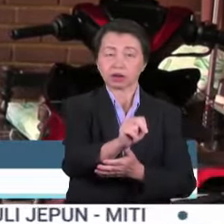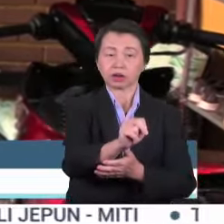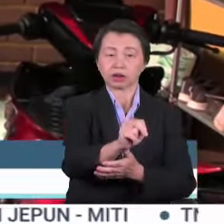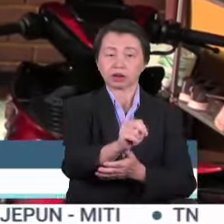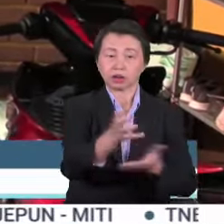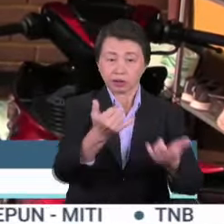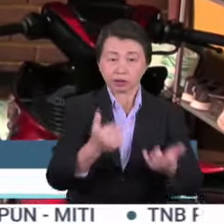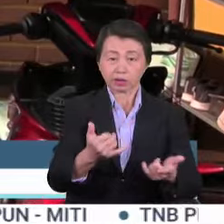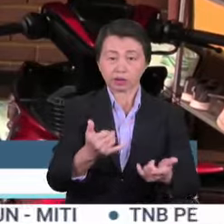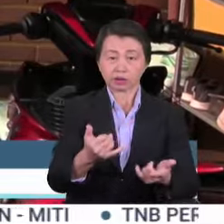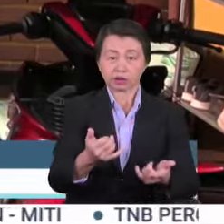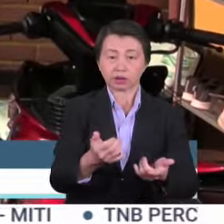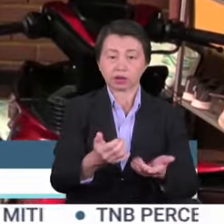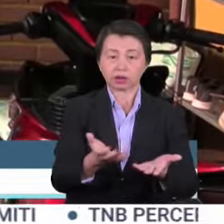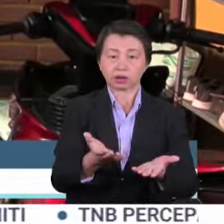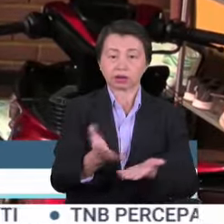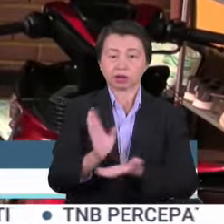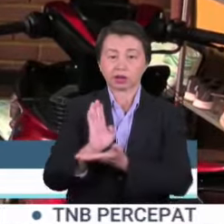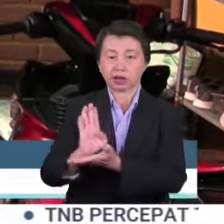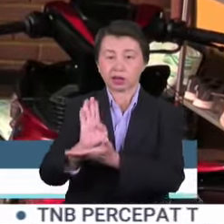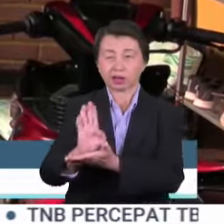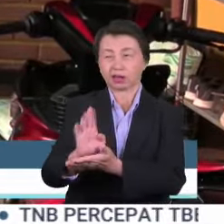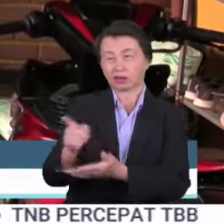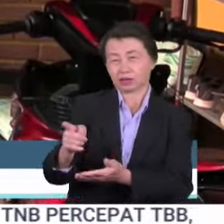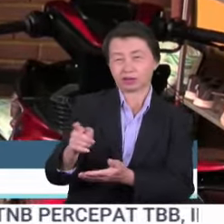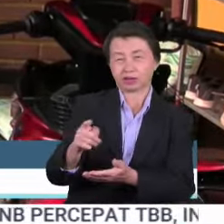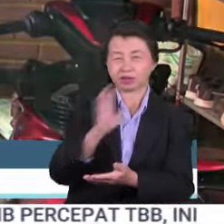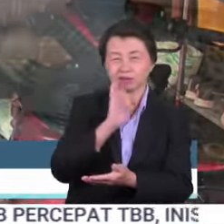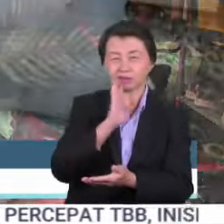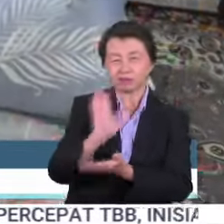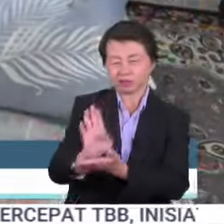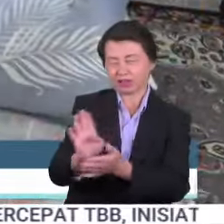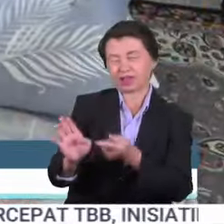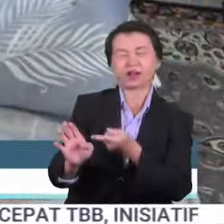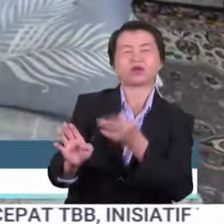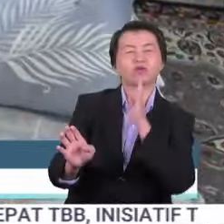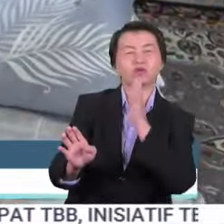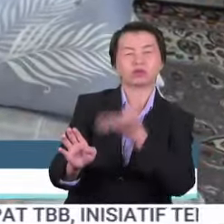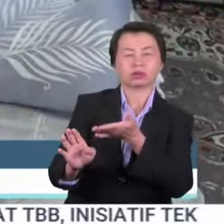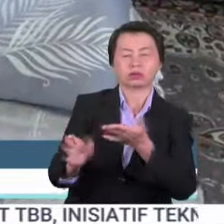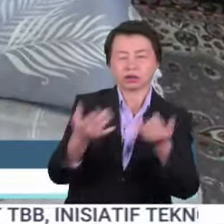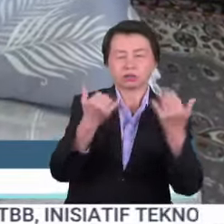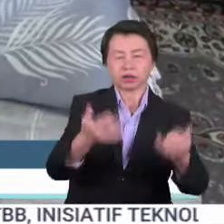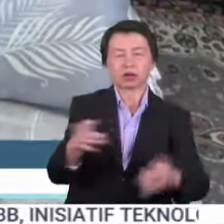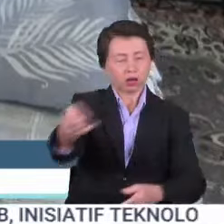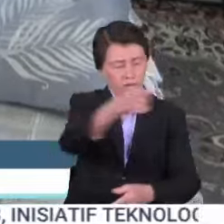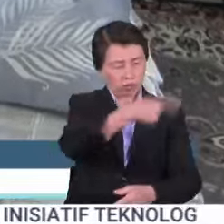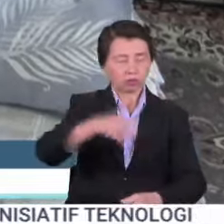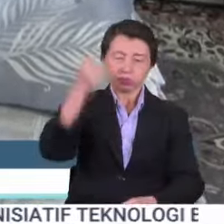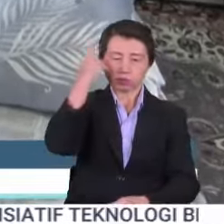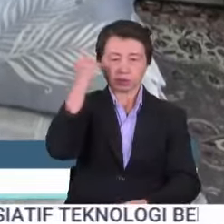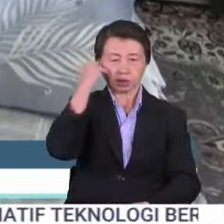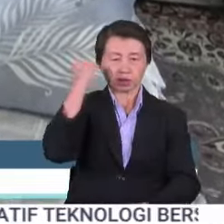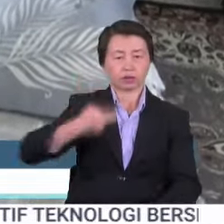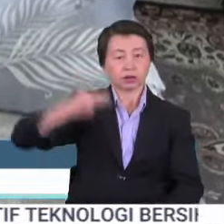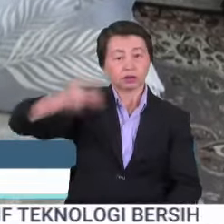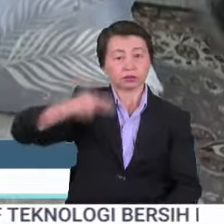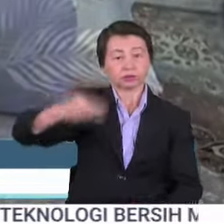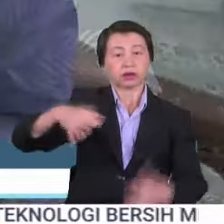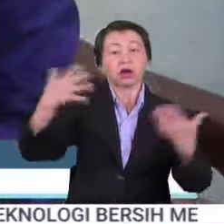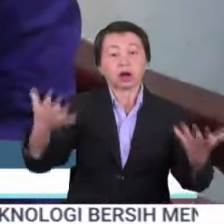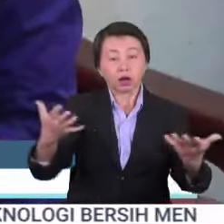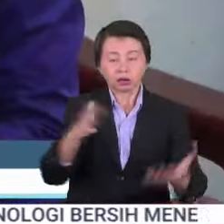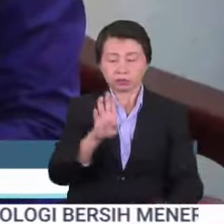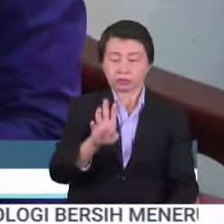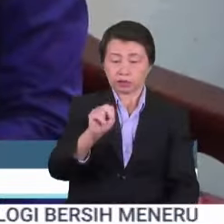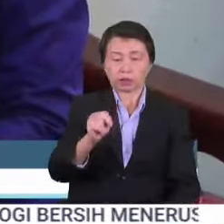nak apa kapal layar, itu antara-antara yang disebut sebab kebanyakannya sini tahu sejarah bagaimana